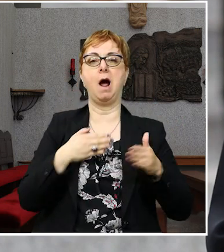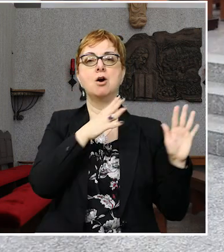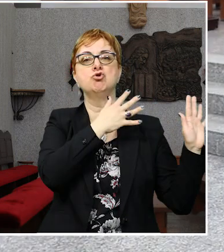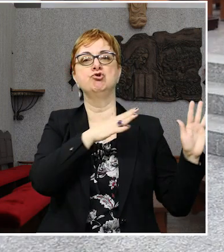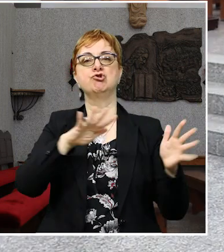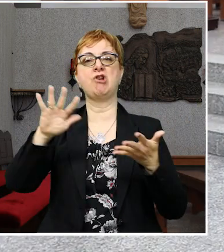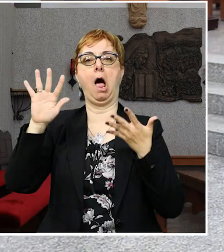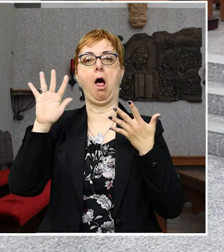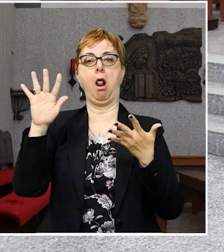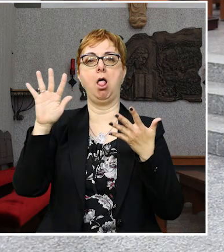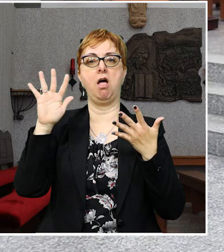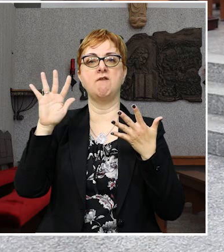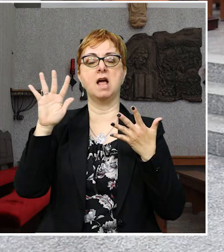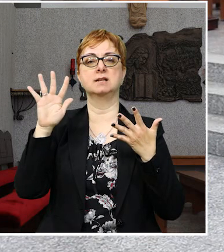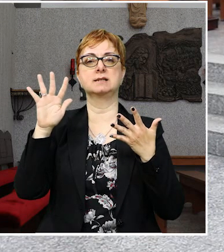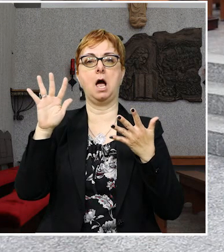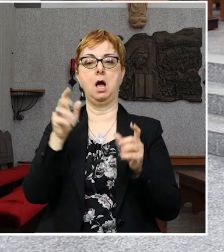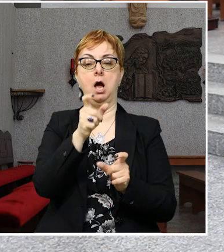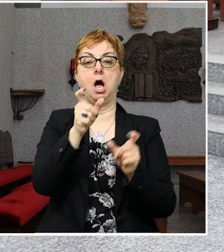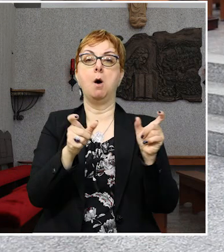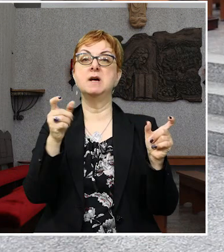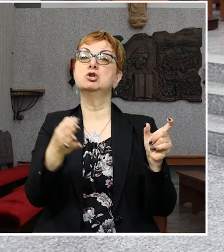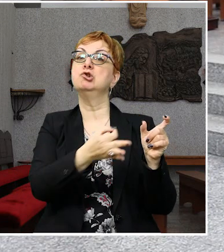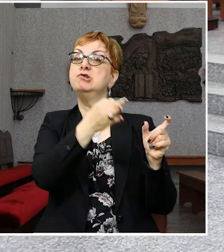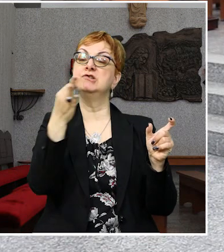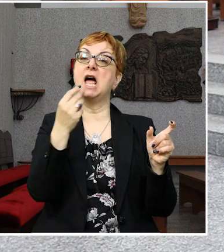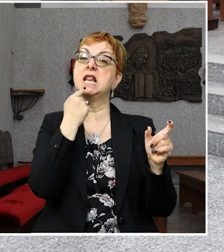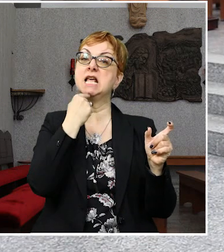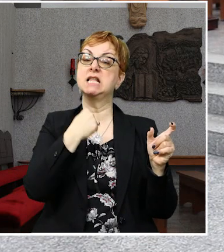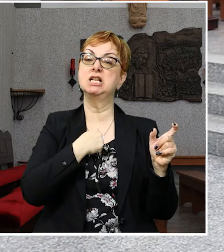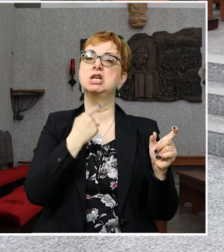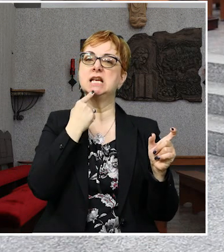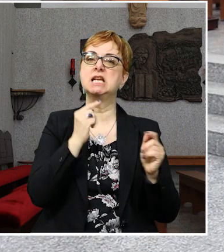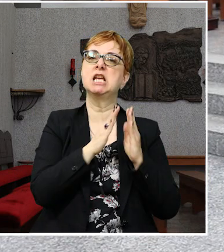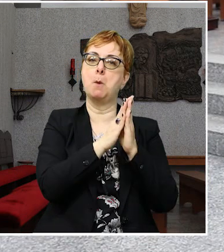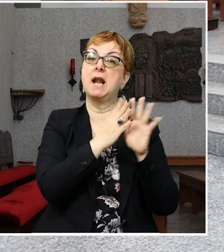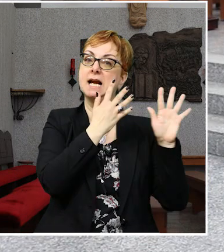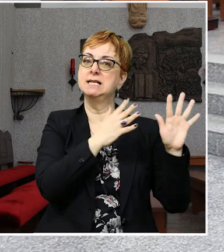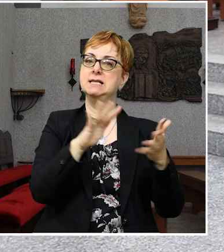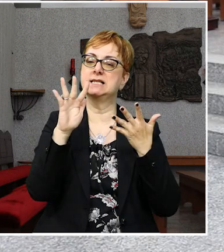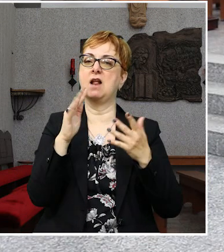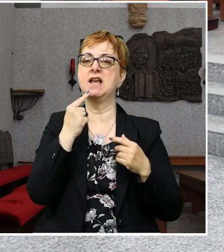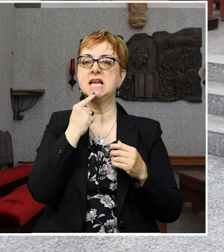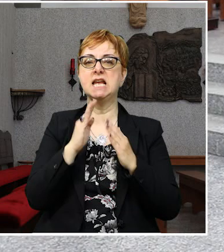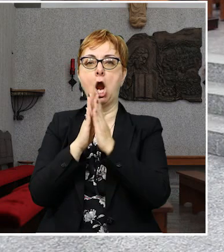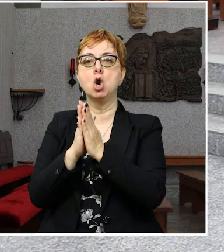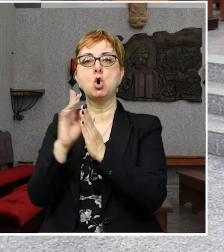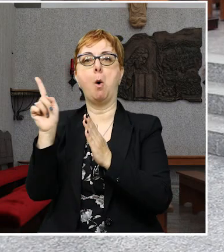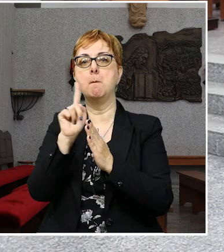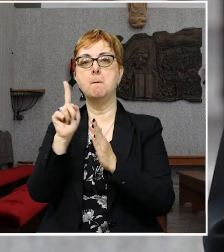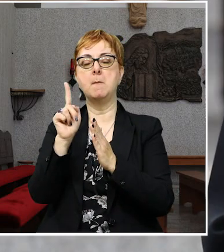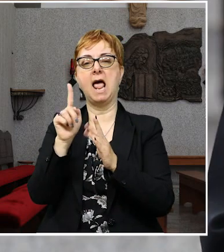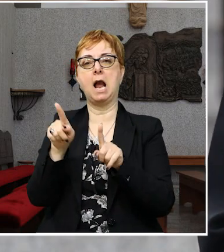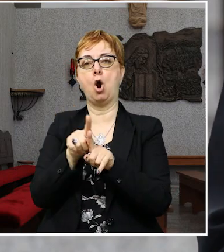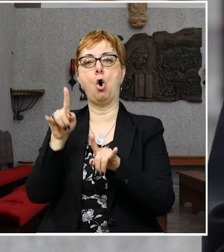umano. I Santi ci dicono: chi prega si salva, chi non prega si